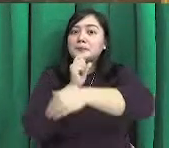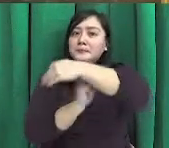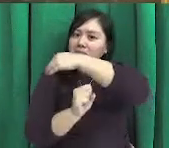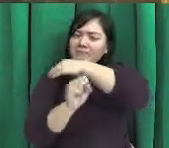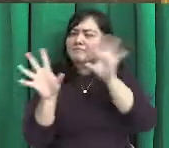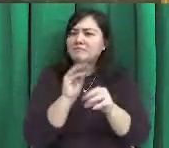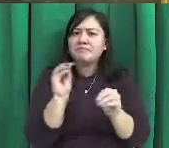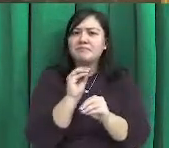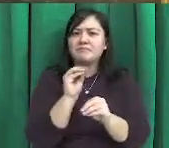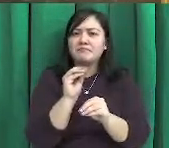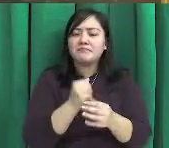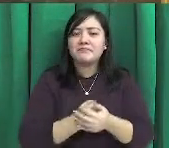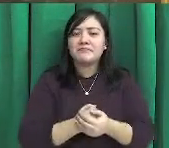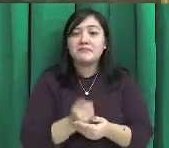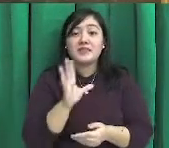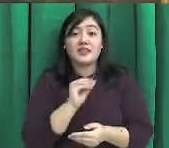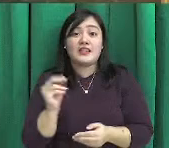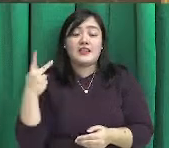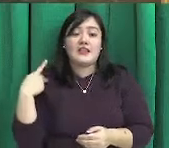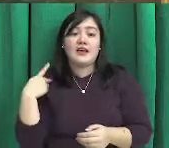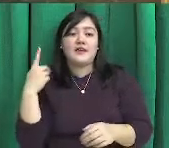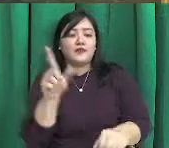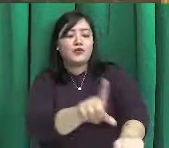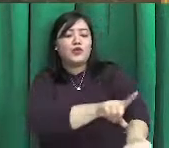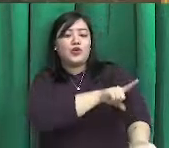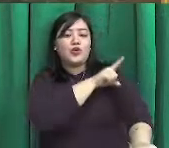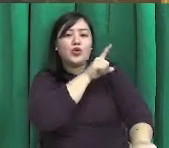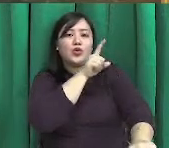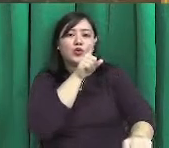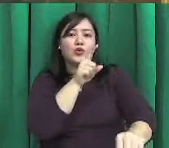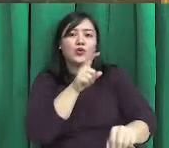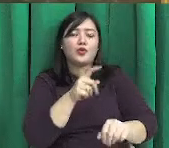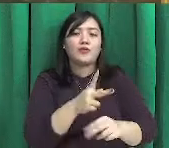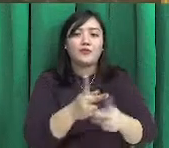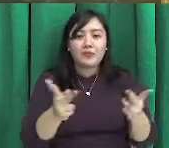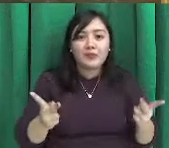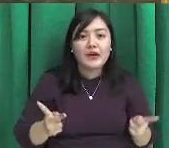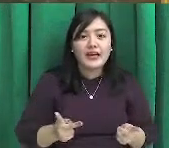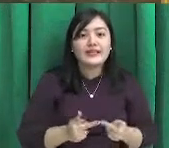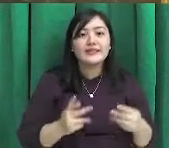naging long distance relationship po kami. So sabi ko sa kanya, sige,